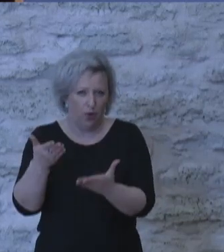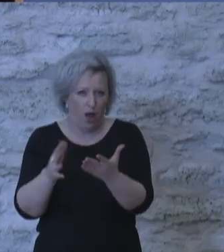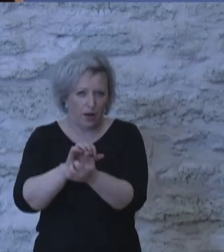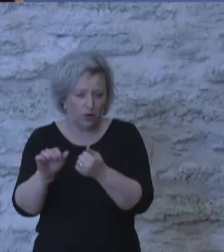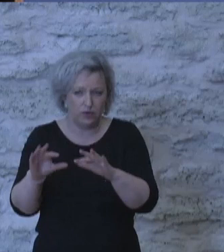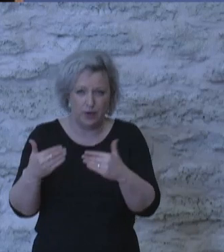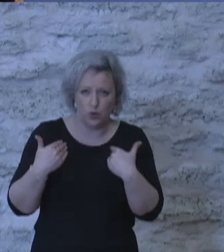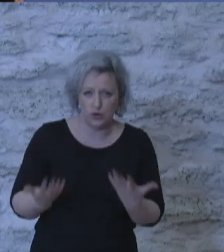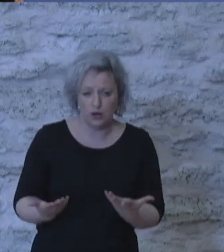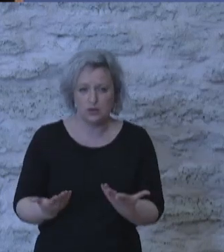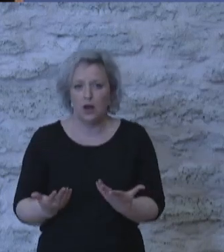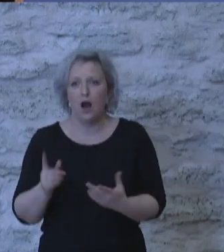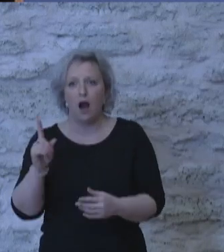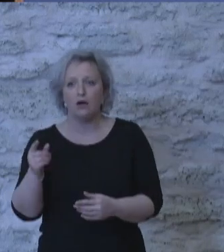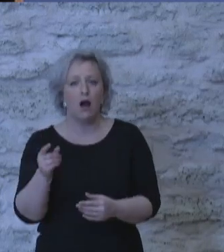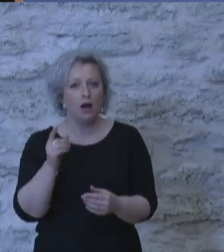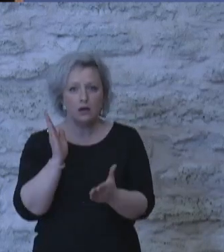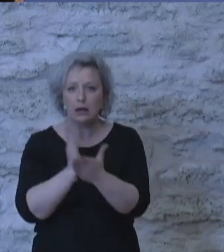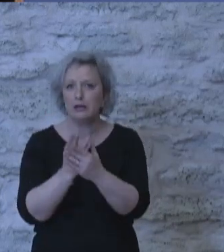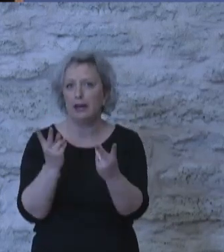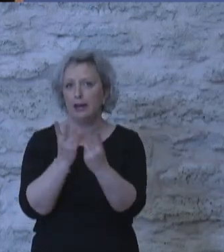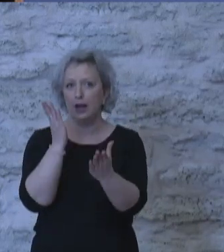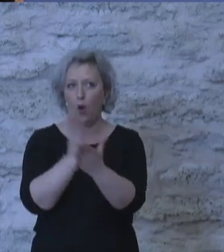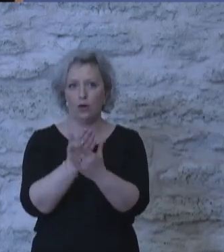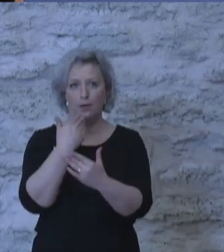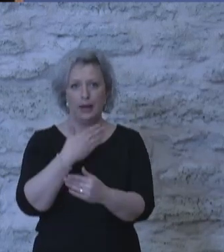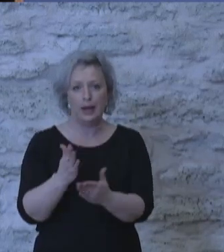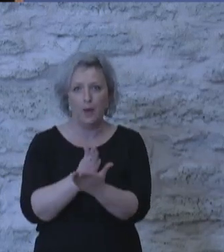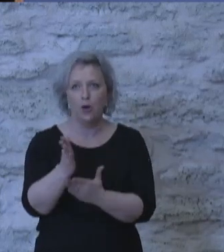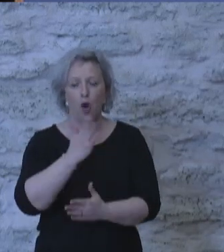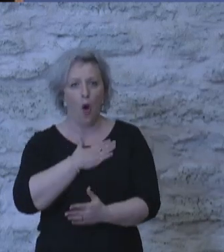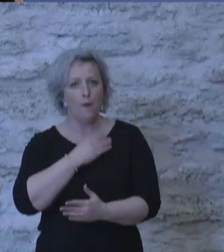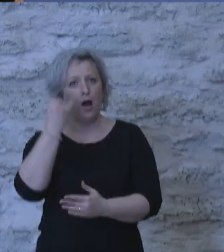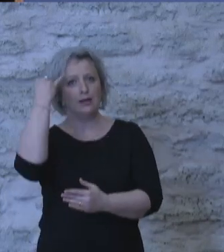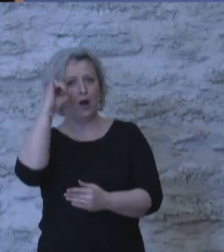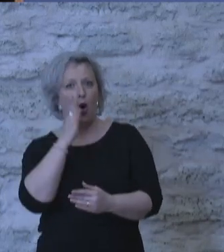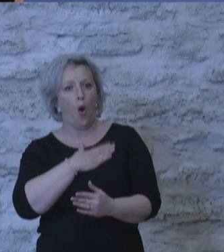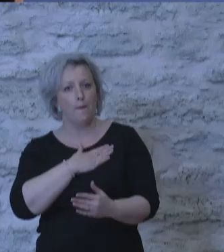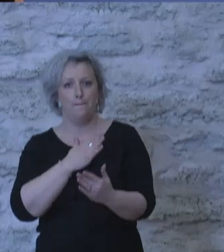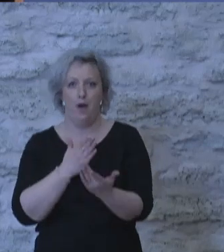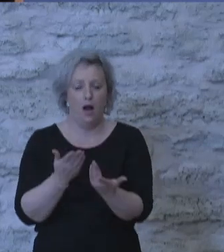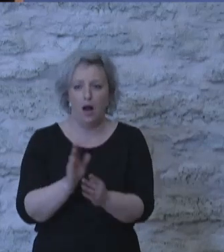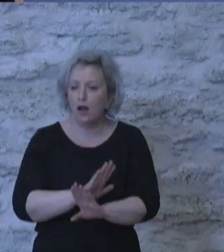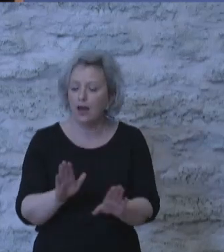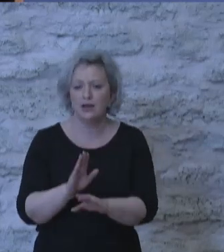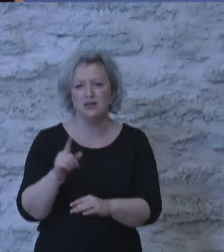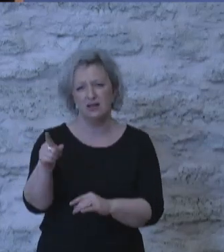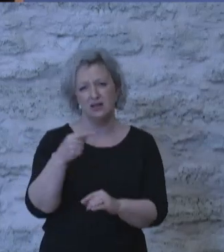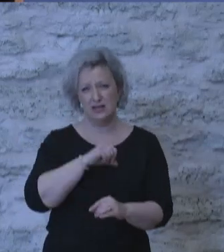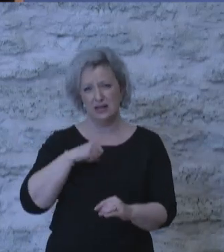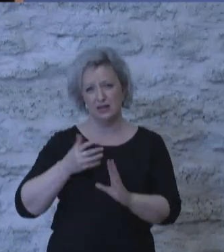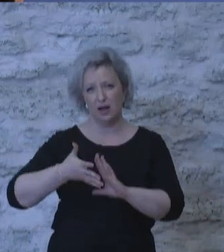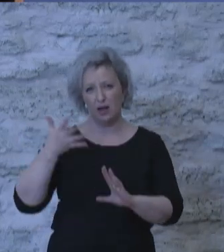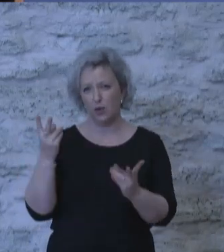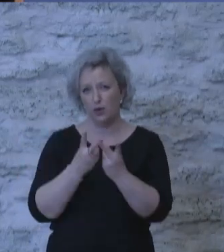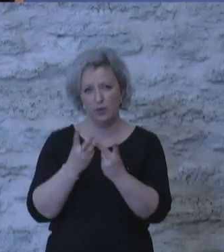nii ja see on mingisugune suur ideoloogiline lähenemine, noh, ma saan aru, ja Eugenis, saad isegi aru, et see ju nii ei ole, et